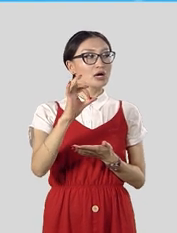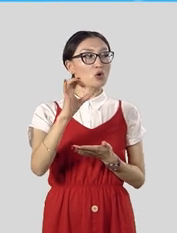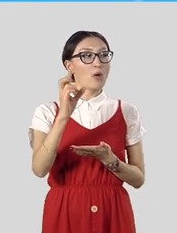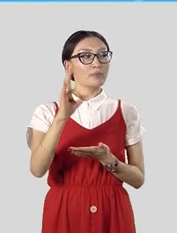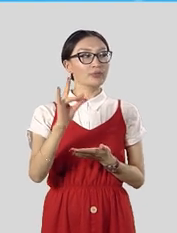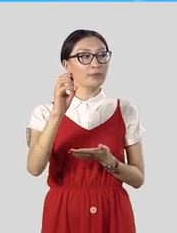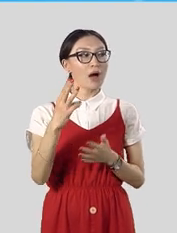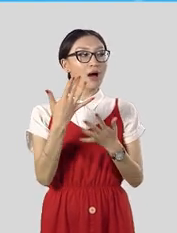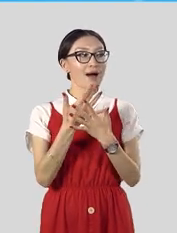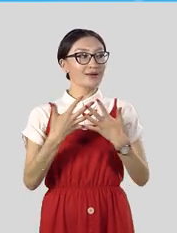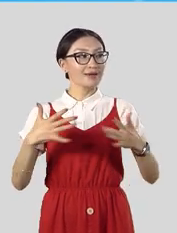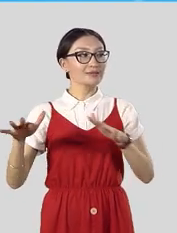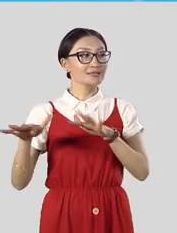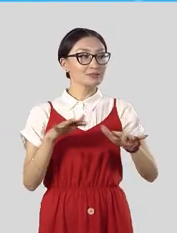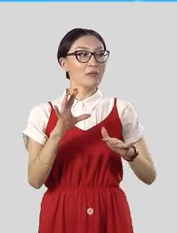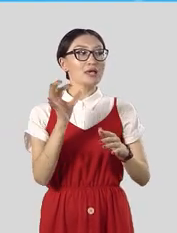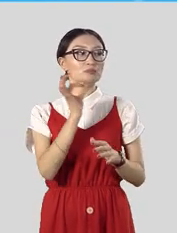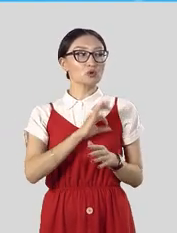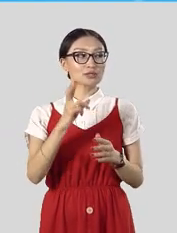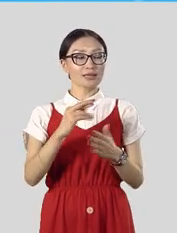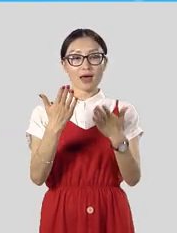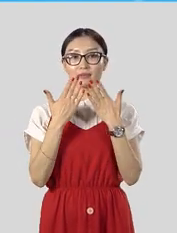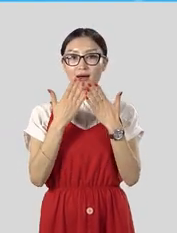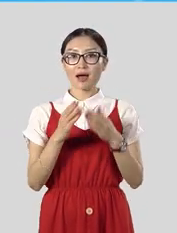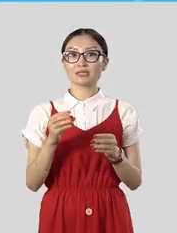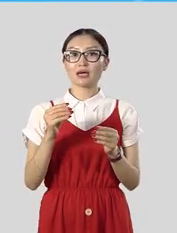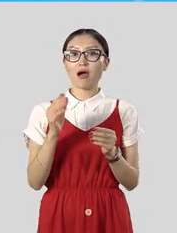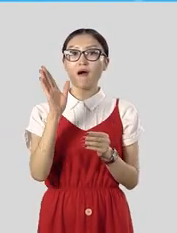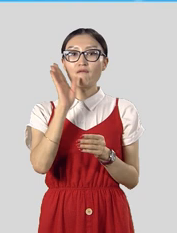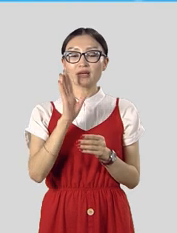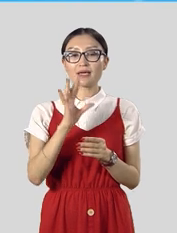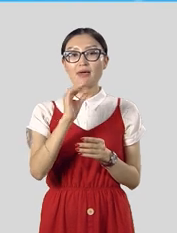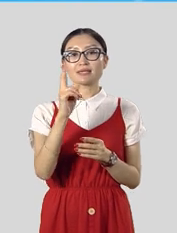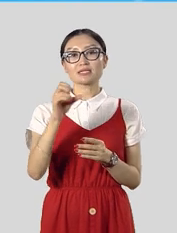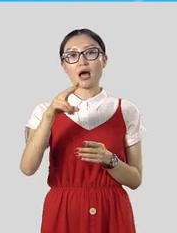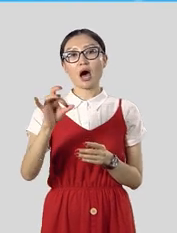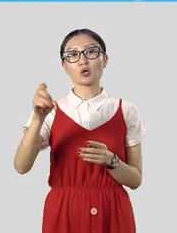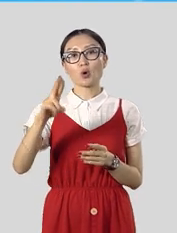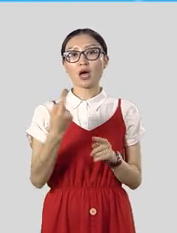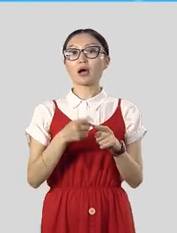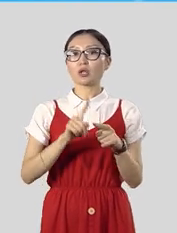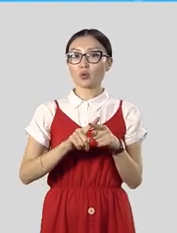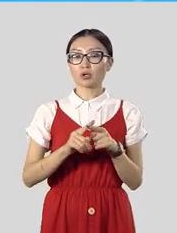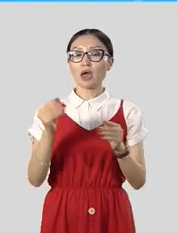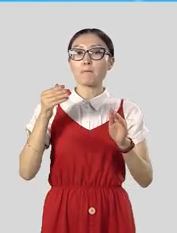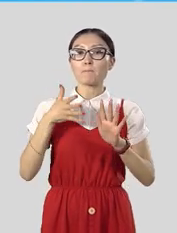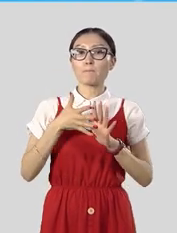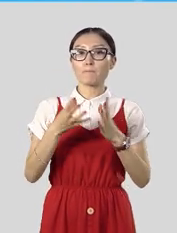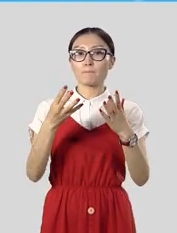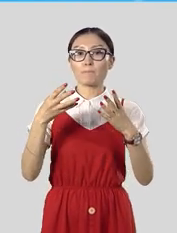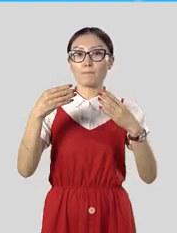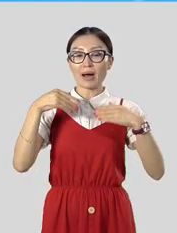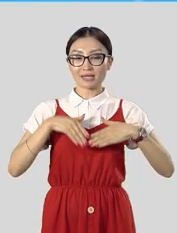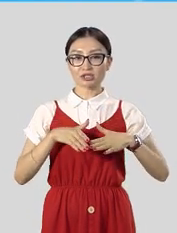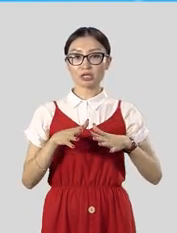организмам и использует для дыхания растворенный в воде кислород, который поглощает поверхностью